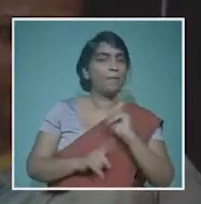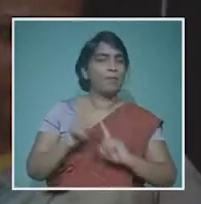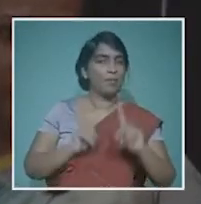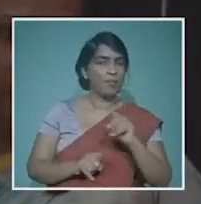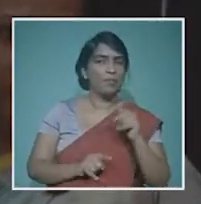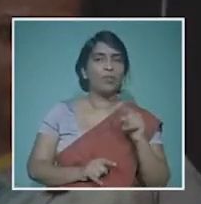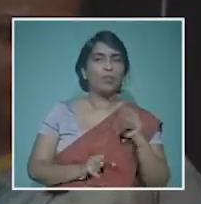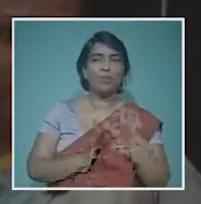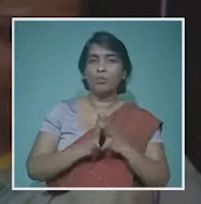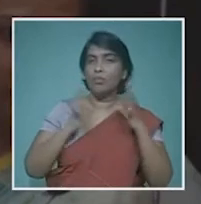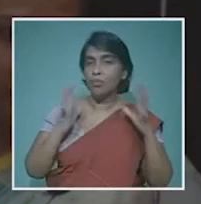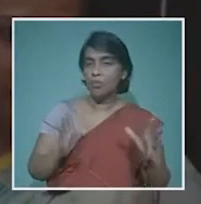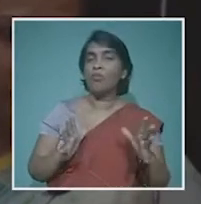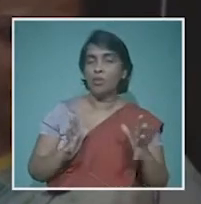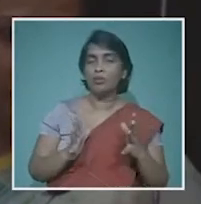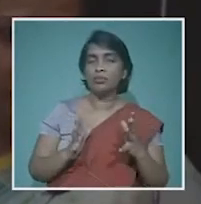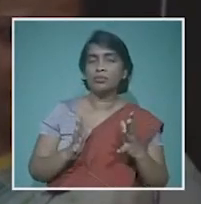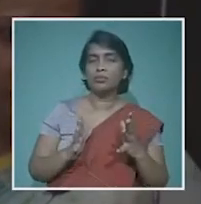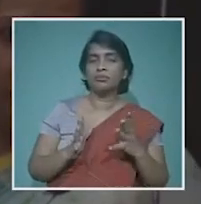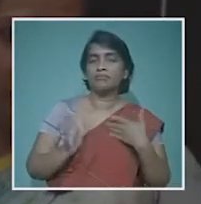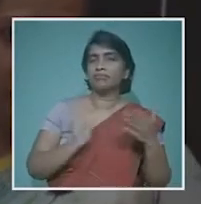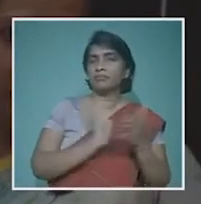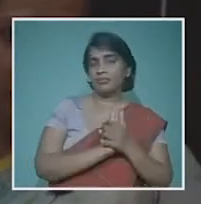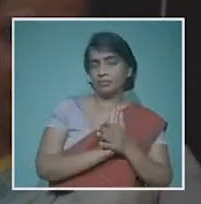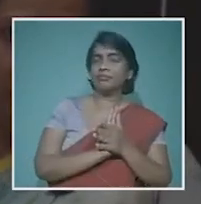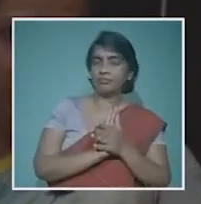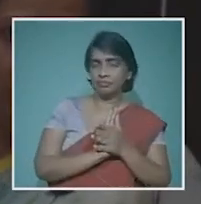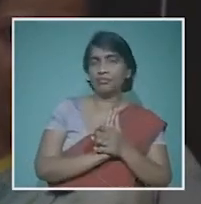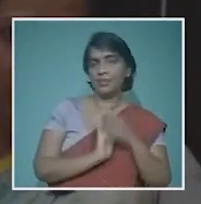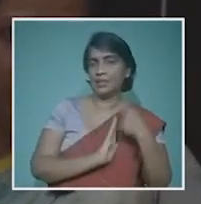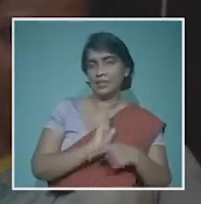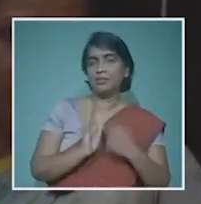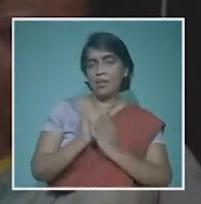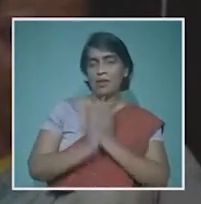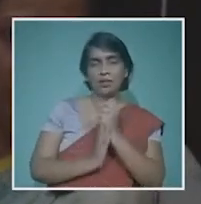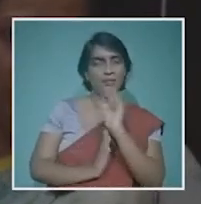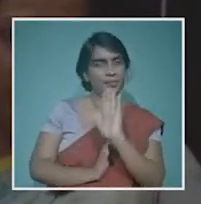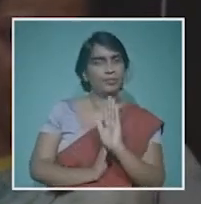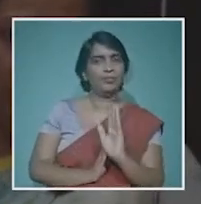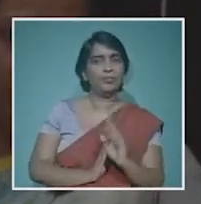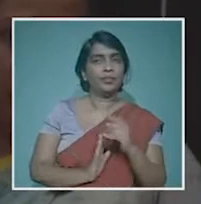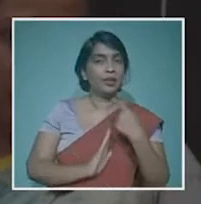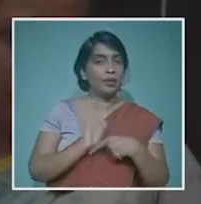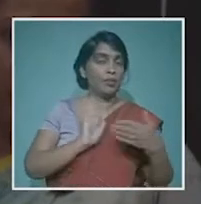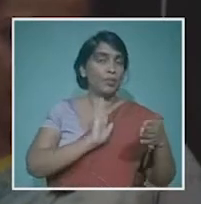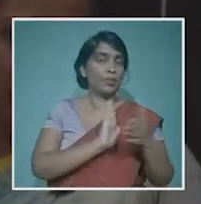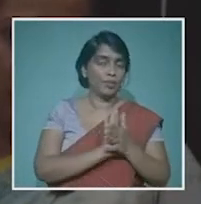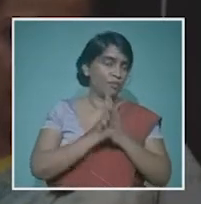පාර්ලිමේන්තුවේ බහුතරයක් හිටගත්ත ශ්‍රී ලංකාවත් එක්ක. අනිත් අයත් හිටගත්ත එක ප්‍රශ්නයක් නැහැ. අයිතියක් තියෙනවා. ශ්‍රී ලංකාවත් එක්ක